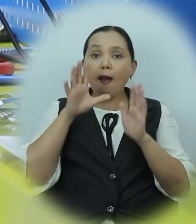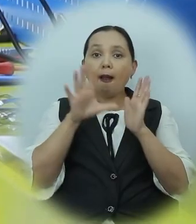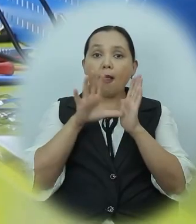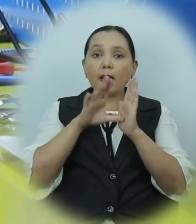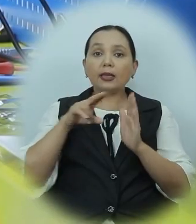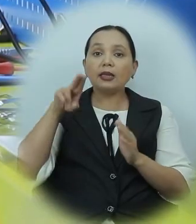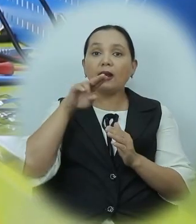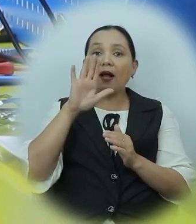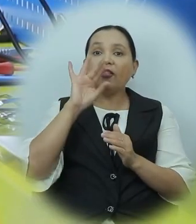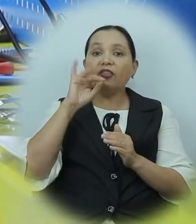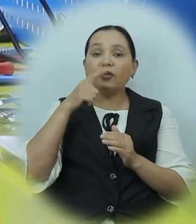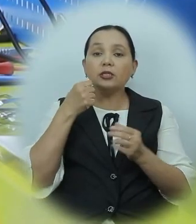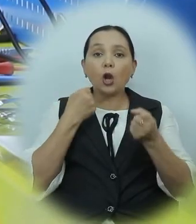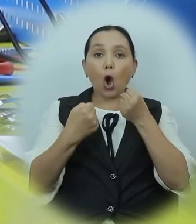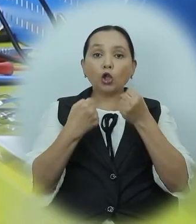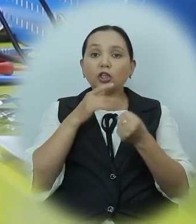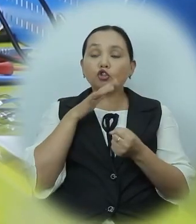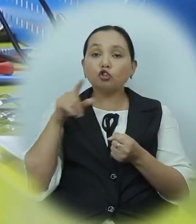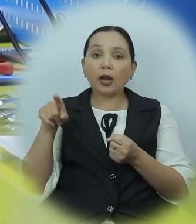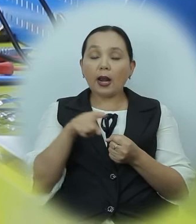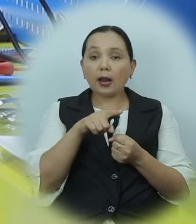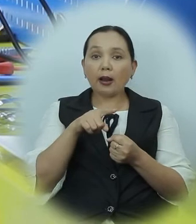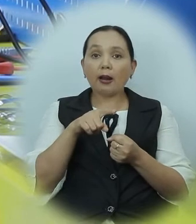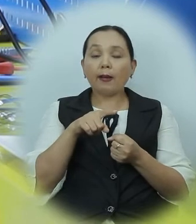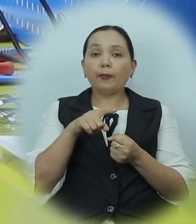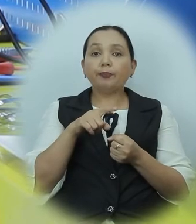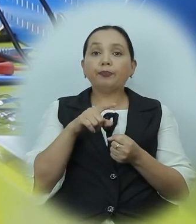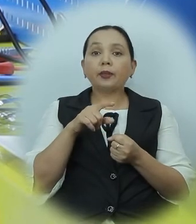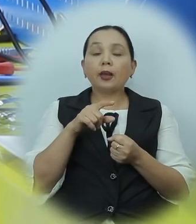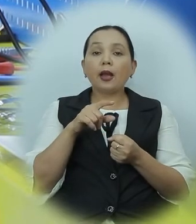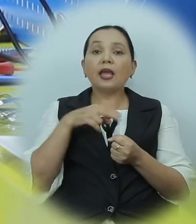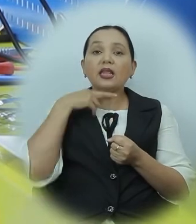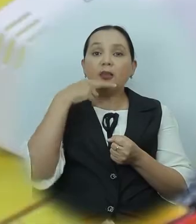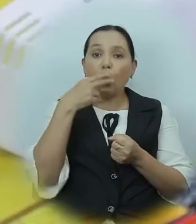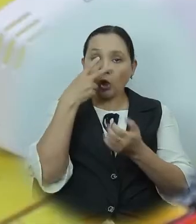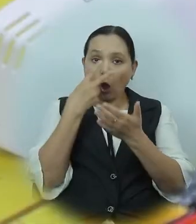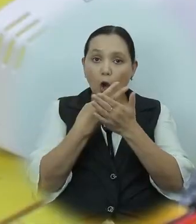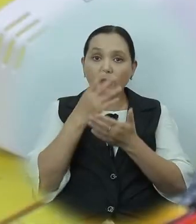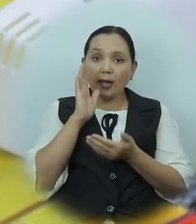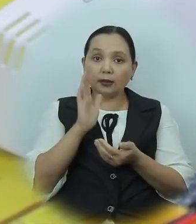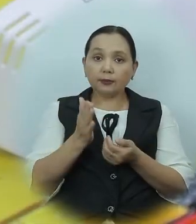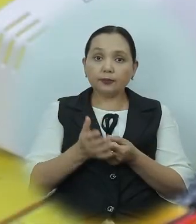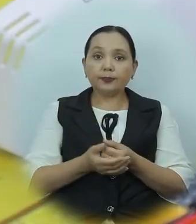elektr dvigatelni qotirish jarayonida o'sha markaz ayniqsa e'tiborga olinadi.